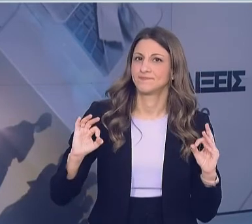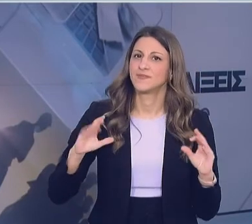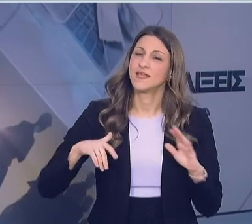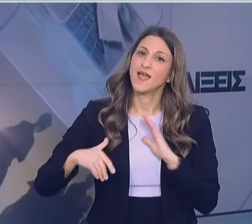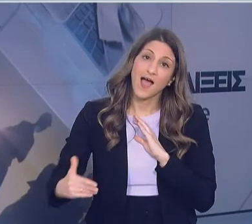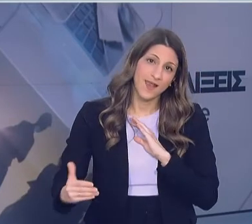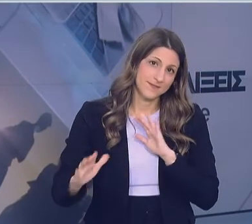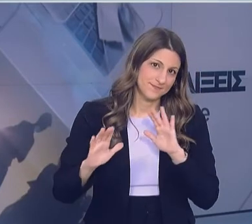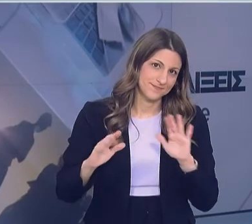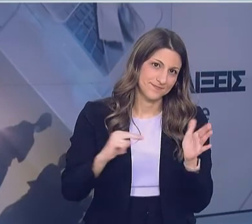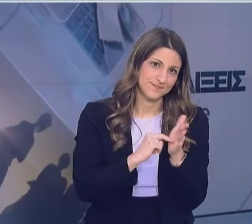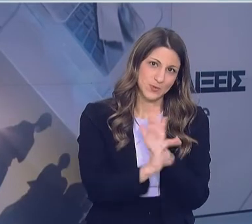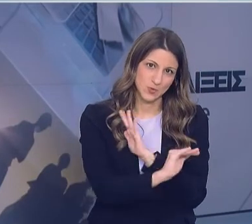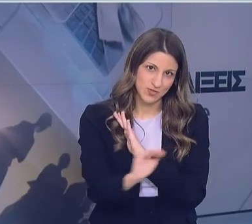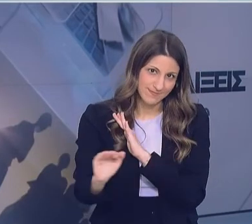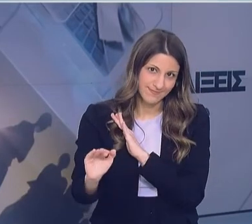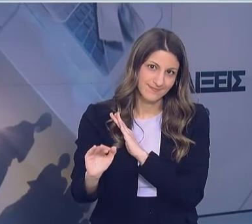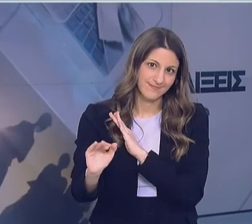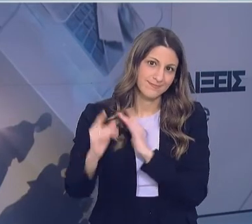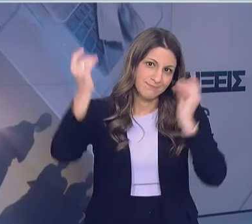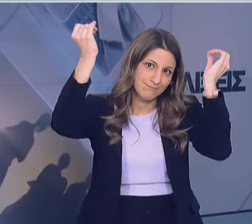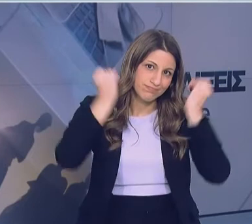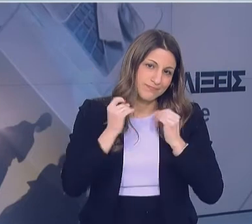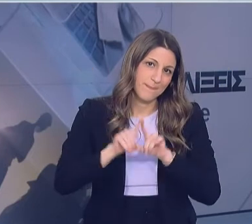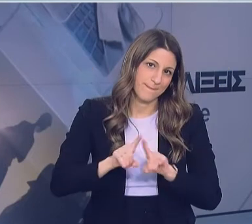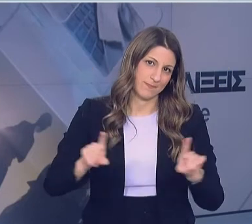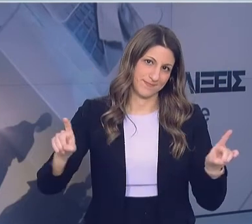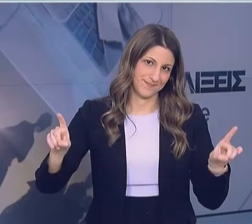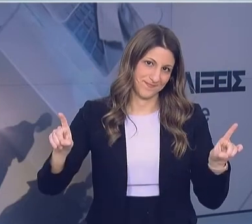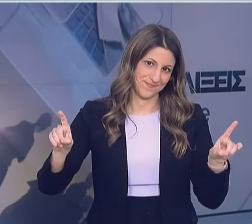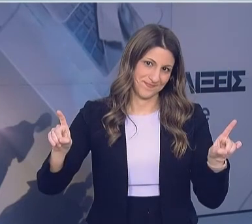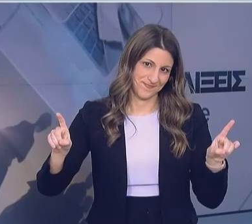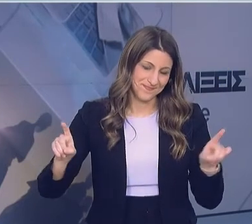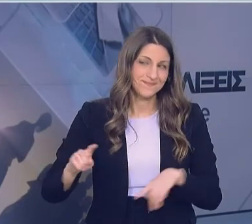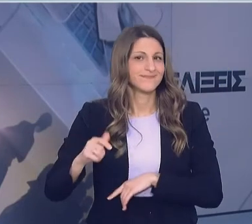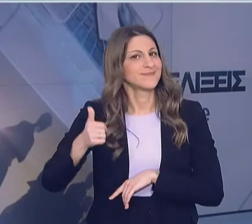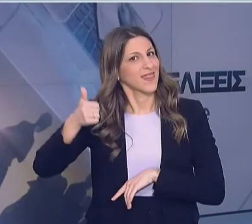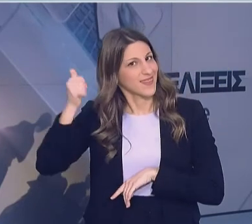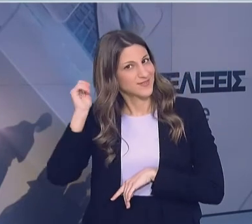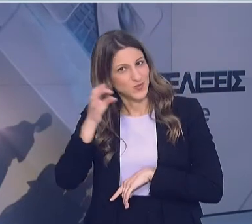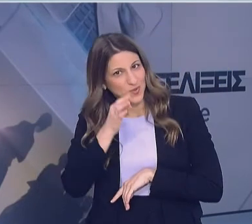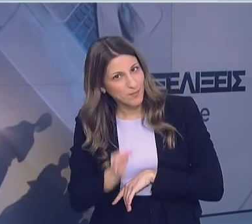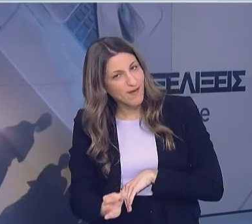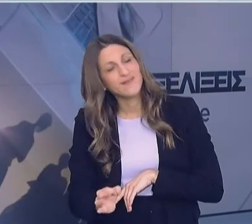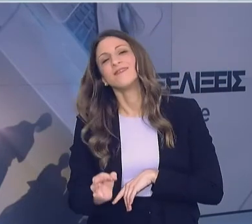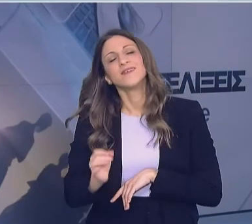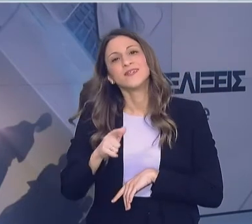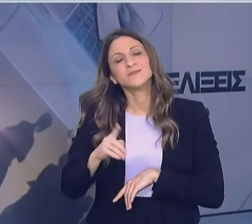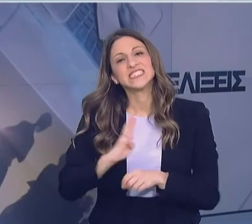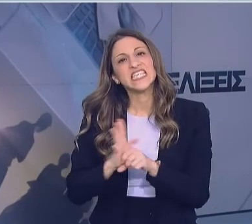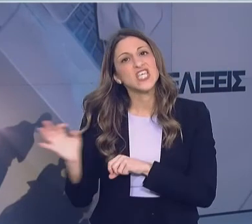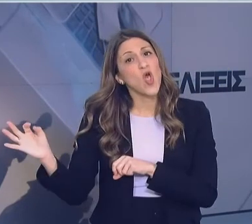πολύ γρήγορα να φτάσουμε στο άλλο άκρο. Και αυτό το έχω ξαναπεί, το είπα και χθες, δεν πρέπει να αφήσουμε αυτό τον